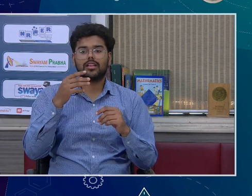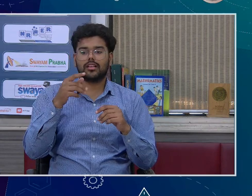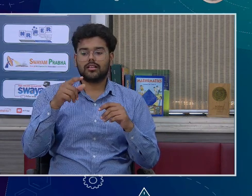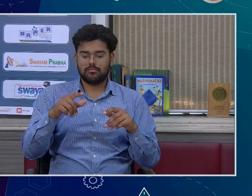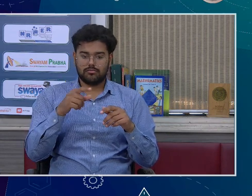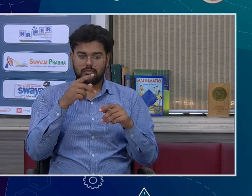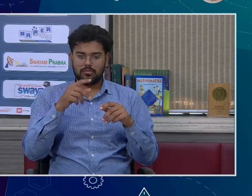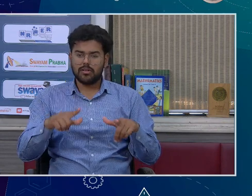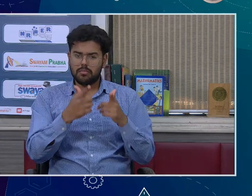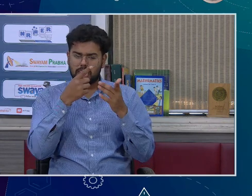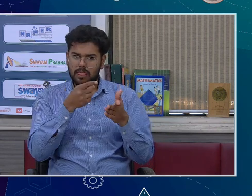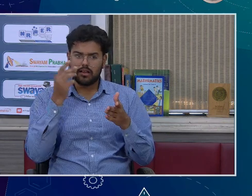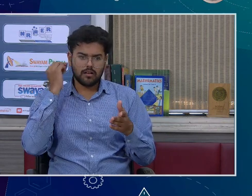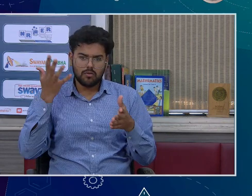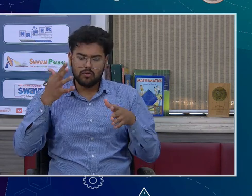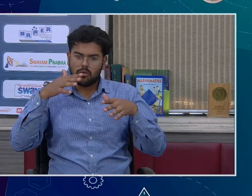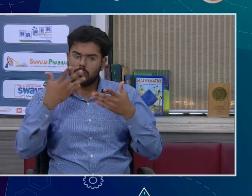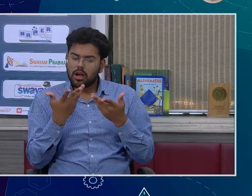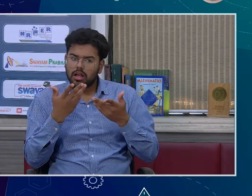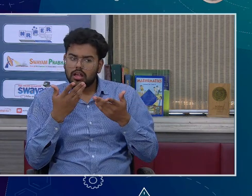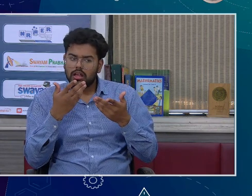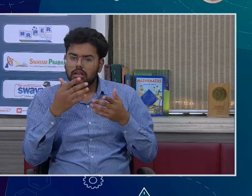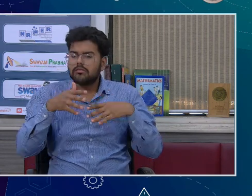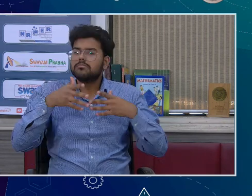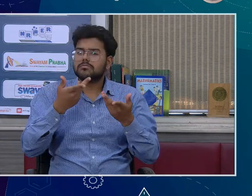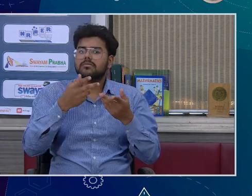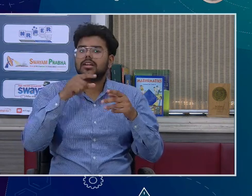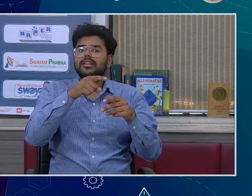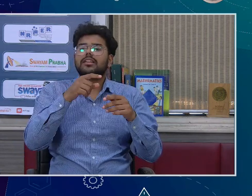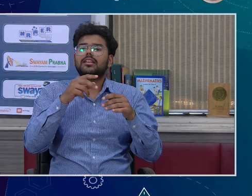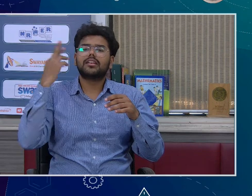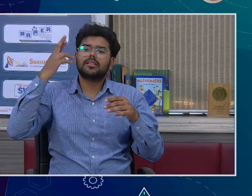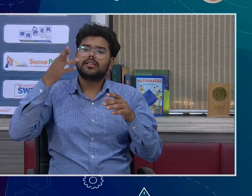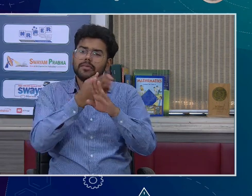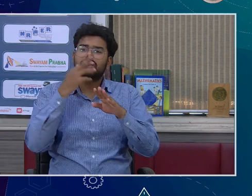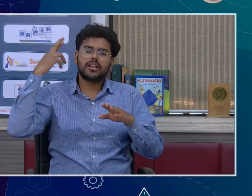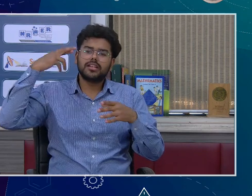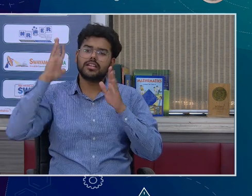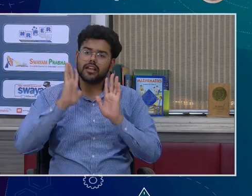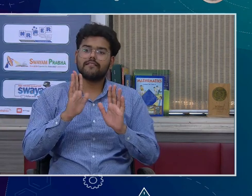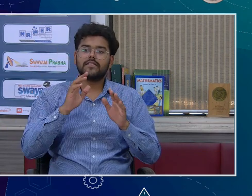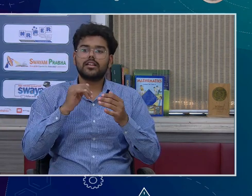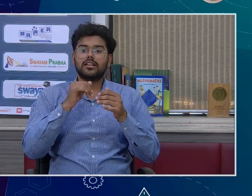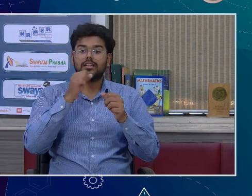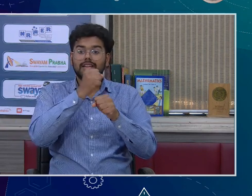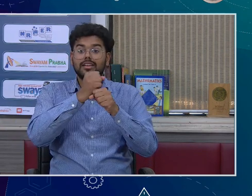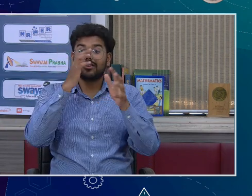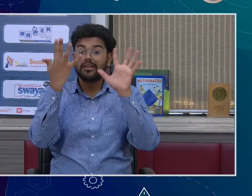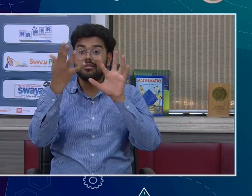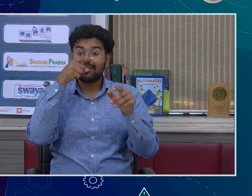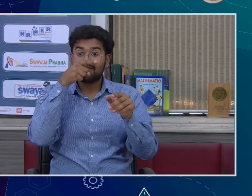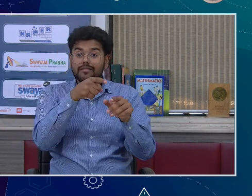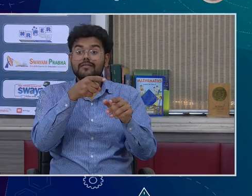particular area, uske piche bhi kuch karan hota hai. So it is basically knowing the geography of that place, कि वहाँ